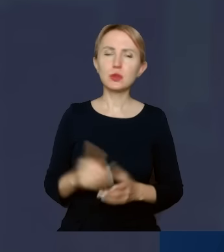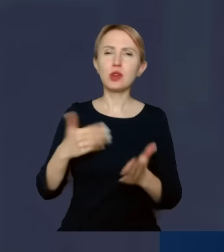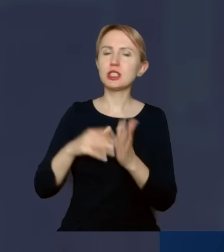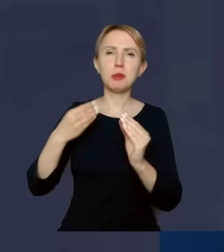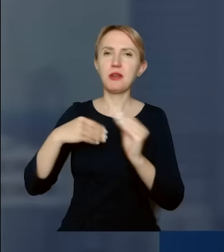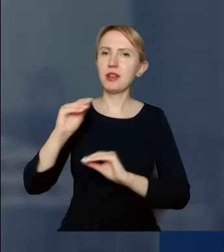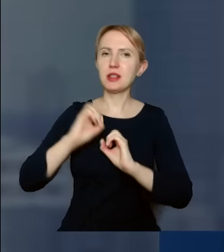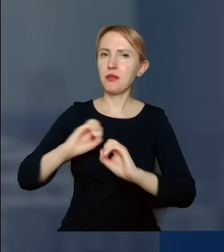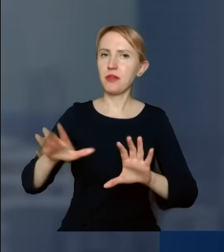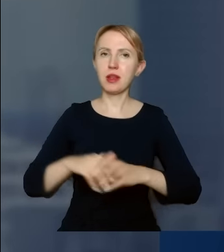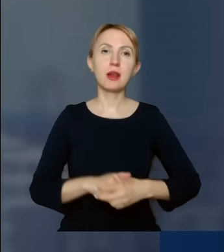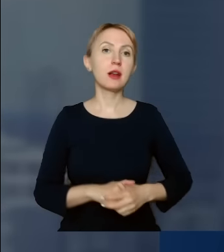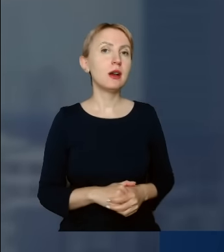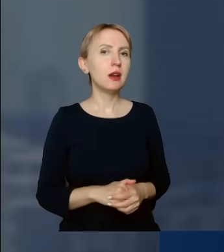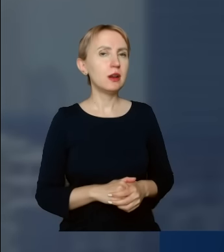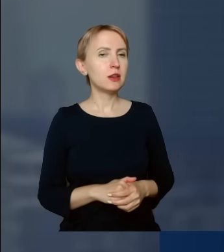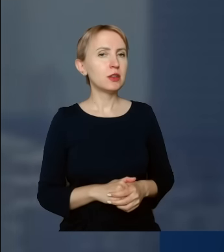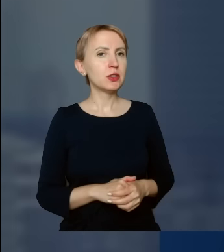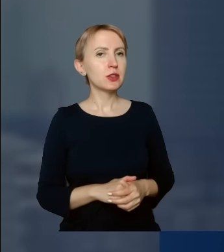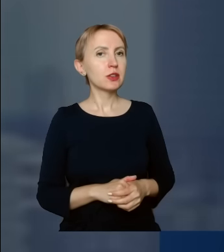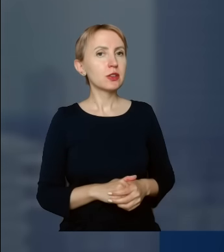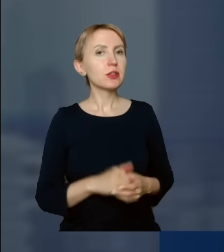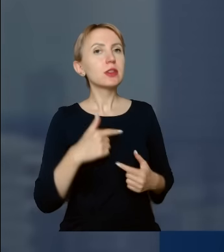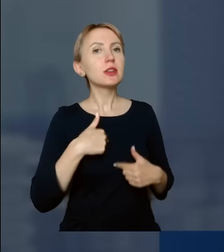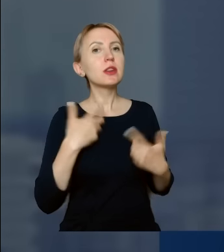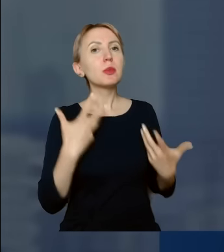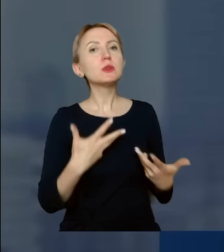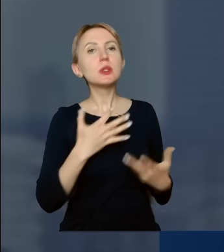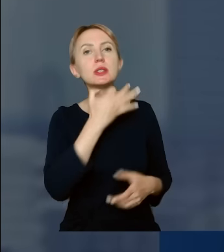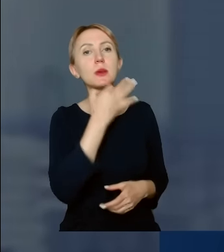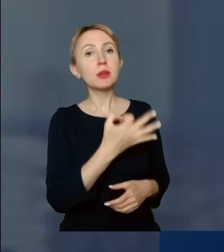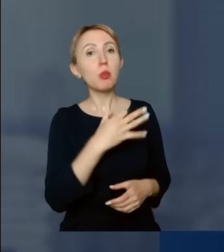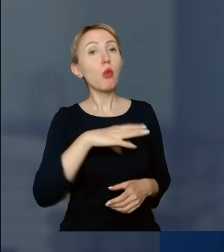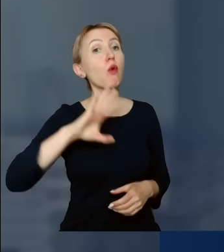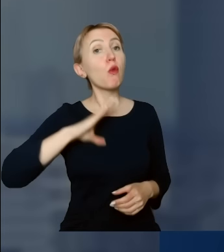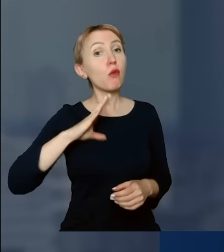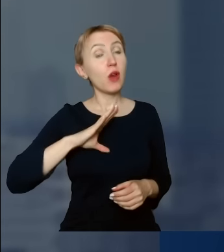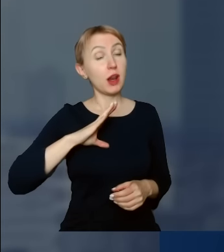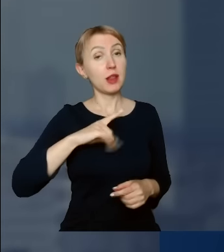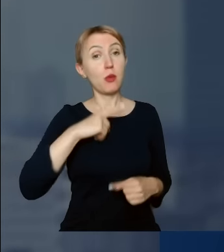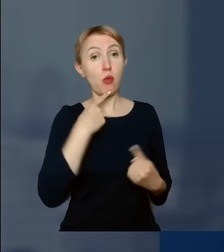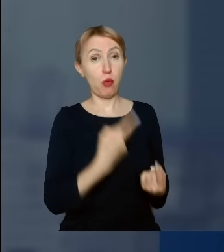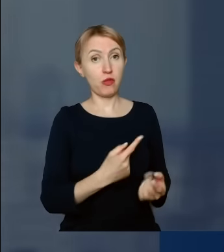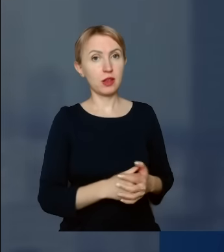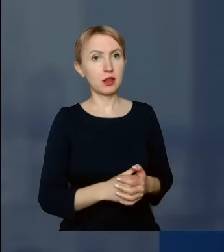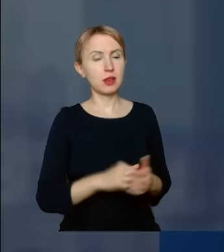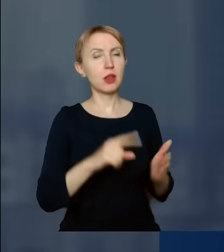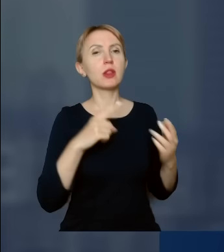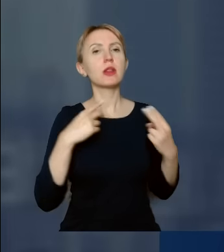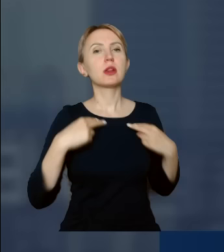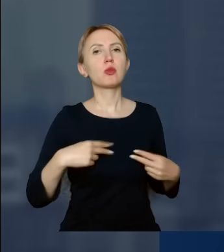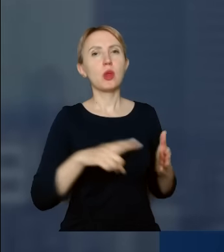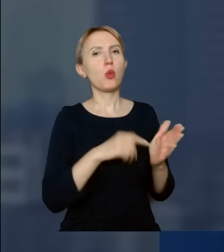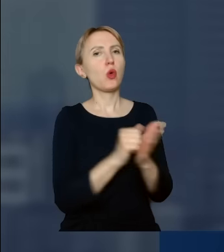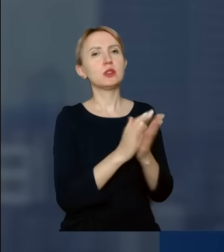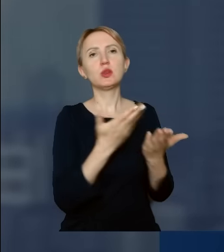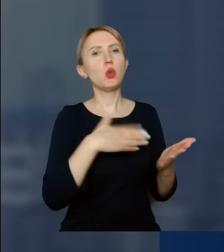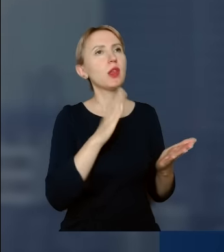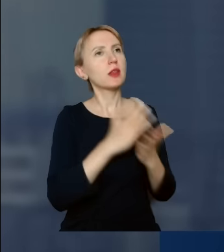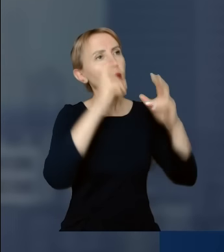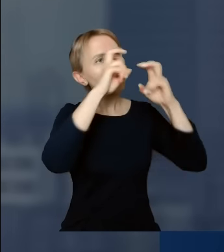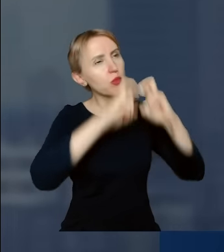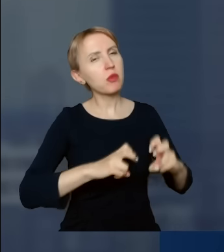czym mówić, ale ja bym chciała panią zapytać, bo warto chyba w tym miejscu powiedzieć, że Trybunał Konstytucyjny to nie tylko rozpatruje